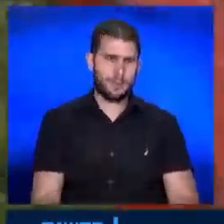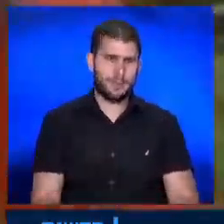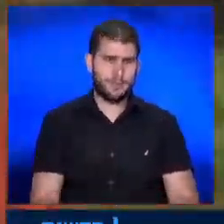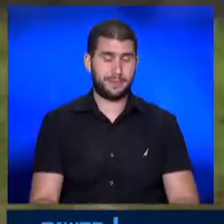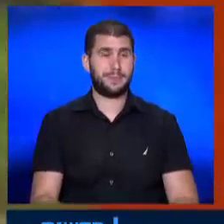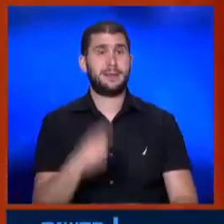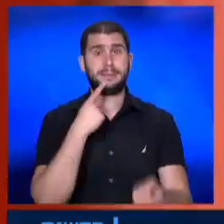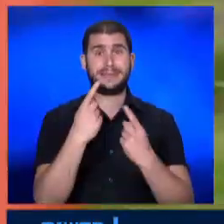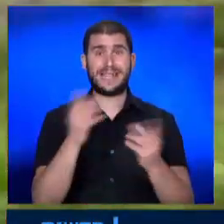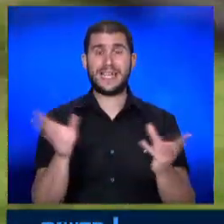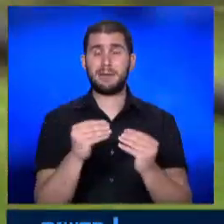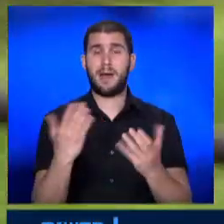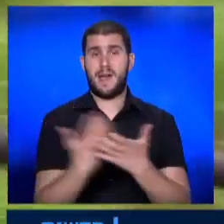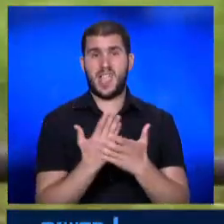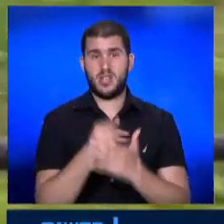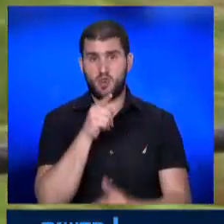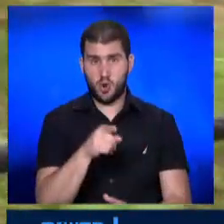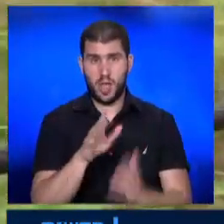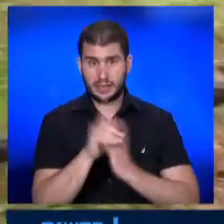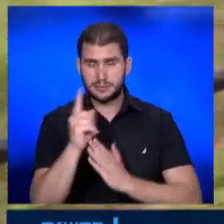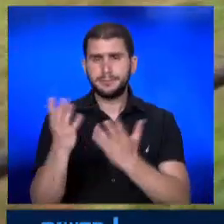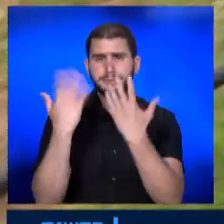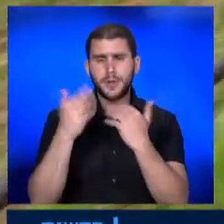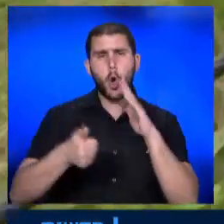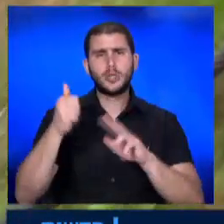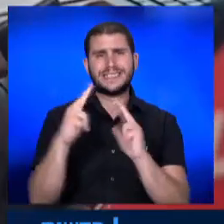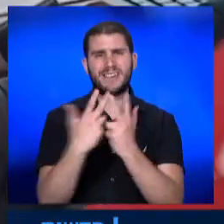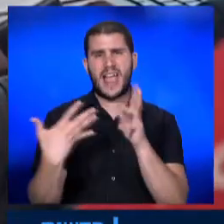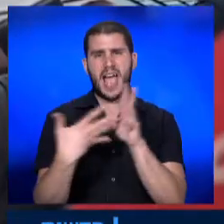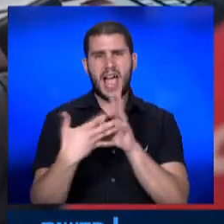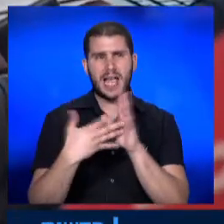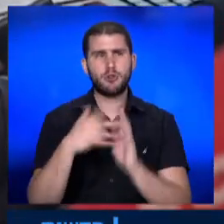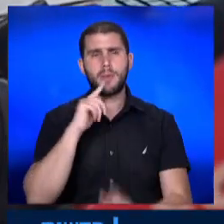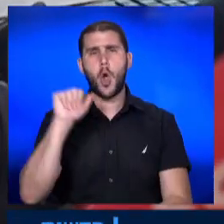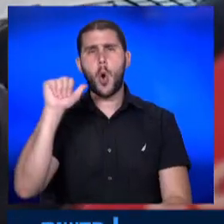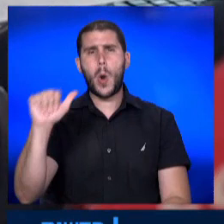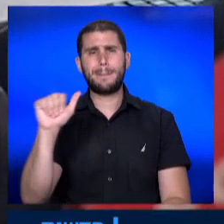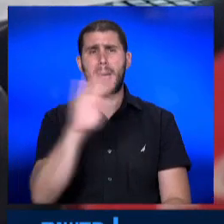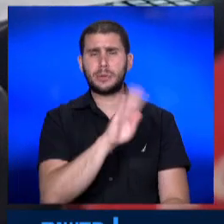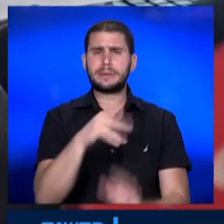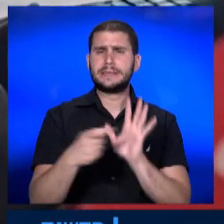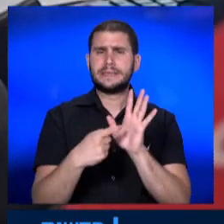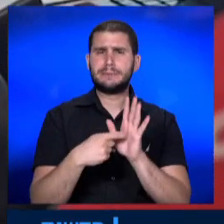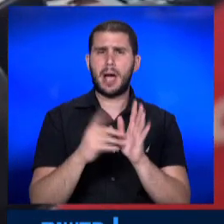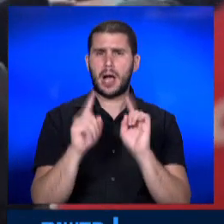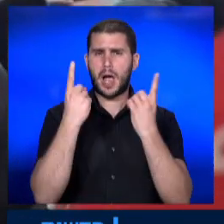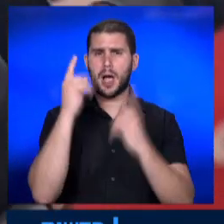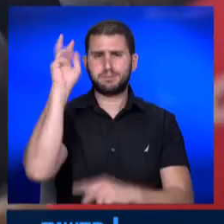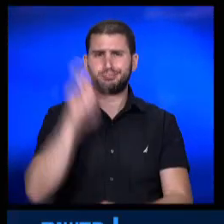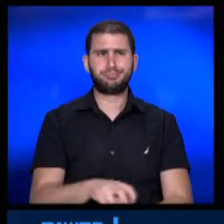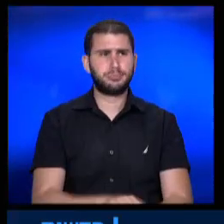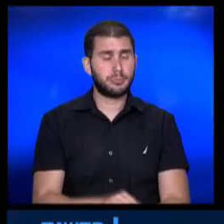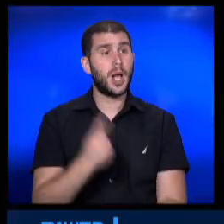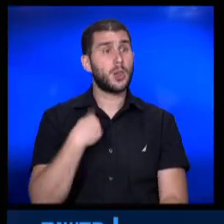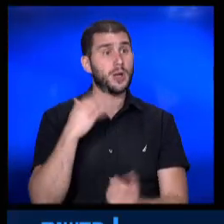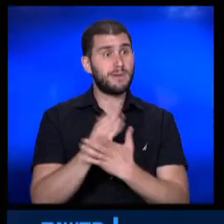בשיחה מיוחדת עם כאן חדשות, מספרת ראש צוות החקירה אולימפיה בוסי על הסיבה לאסון. Questa però è